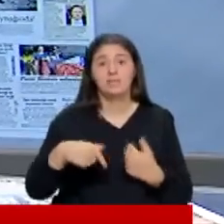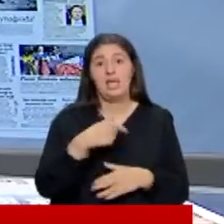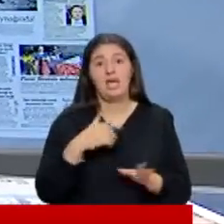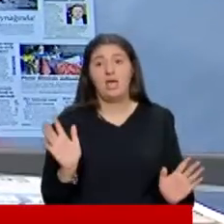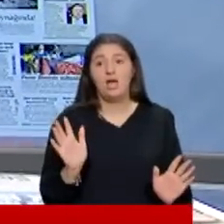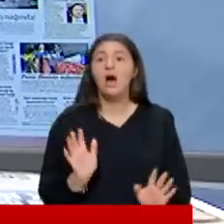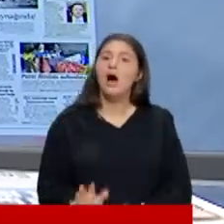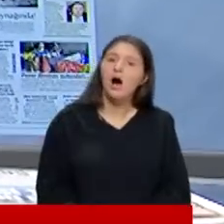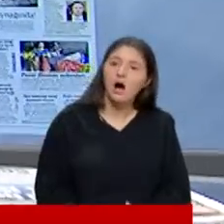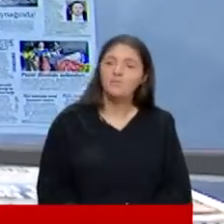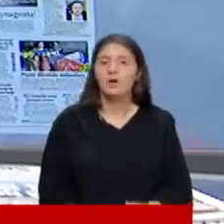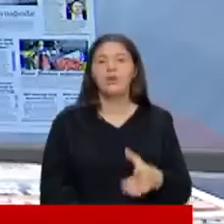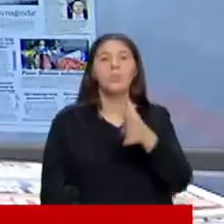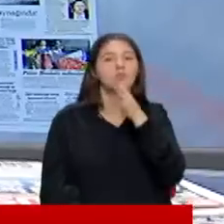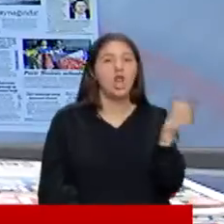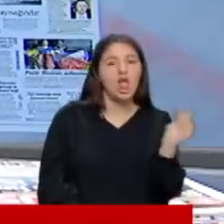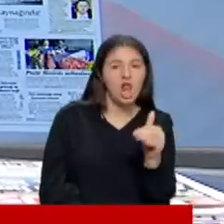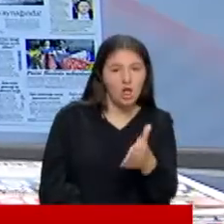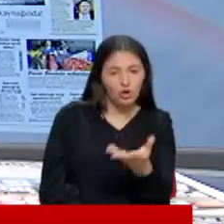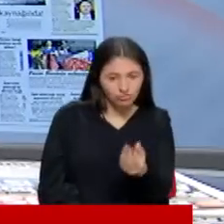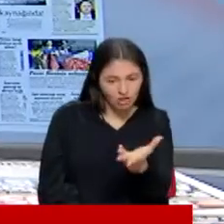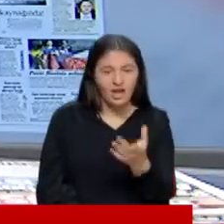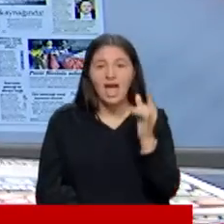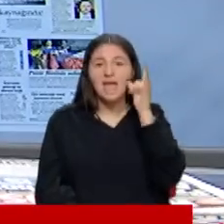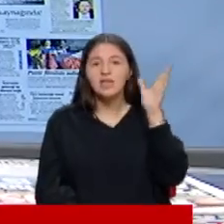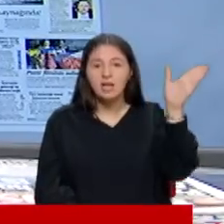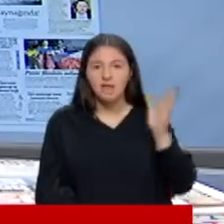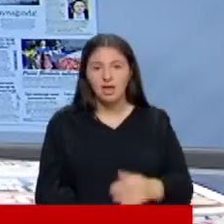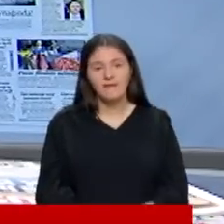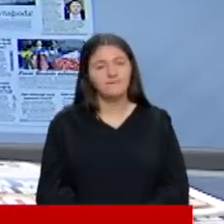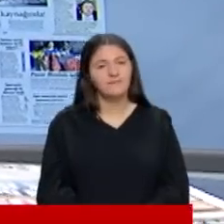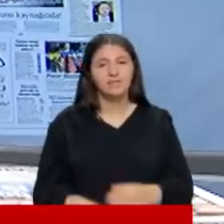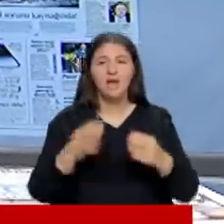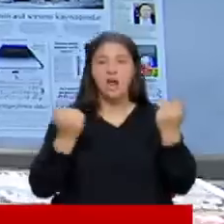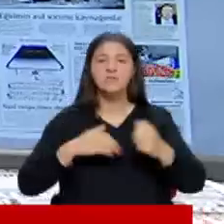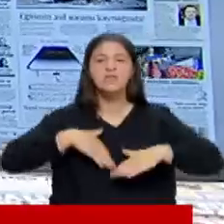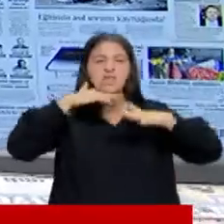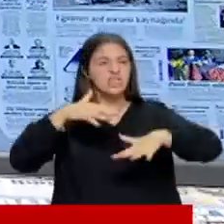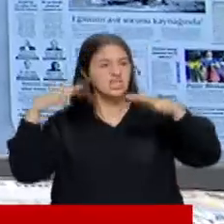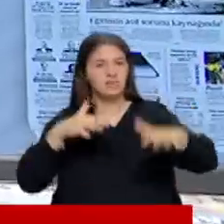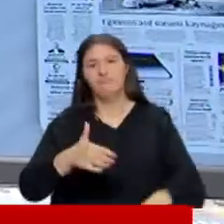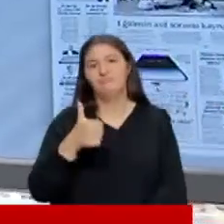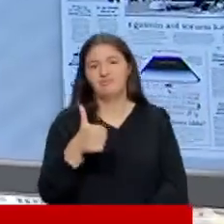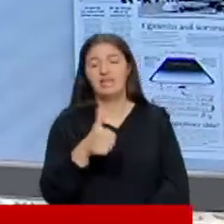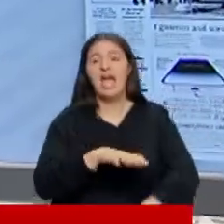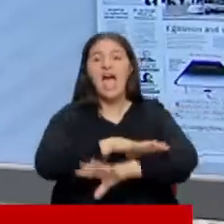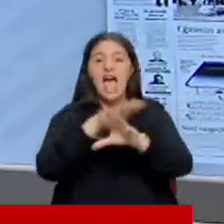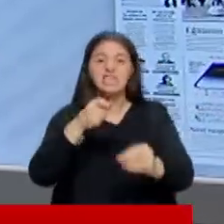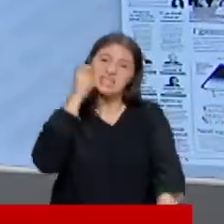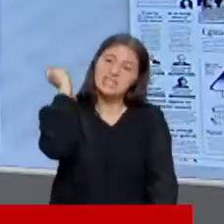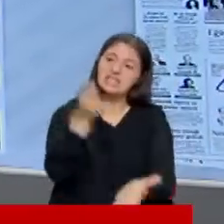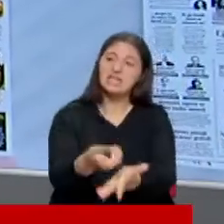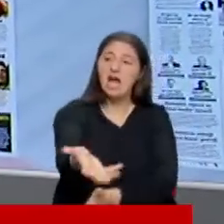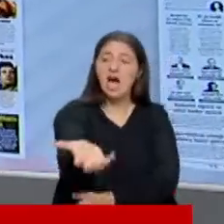ama mesela Bulgaristan'dan gelseniz Edirne'de araçlarınızı doldurabilirsiniz her şeyi